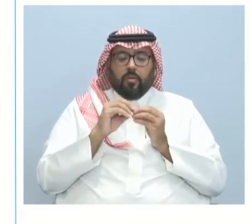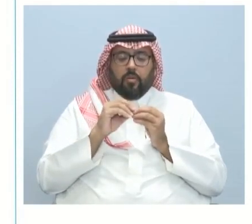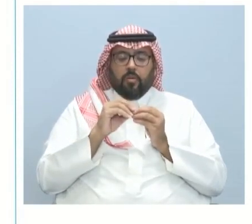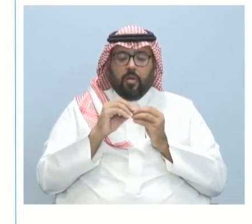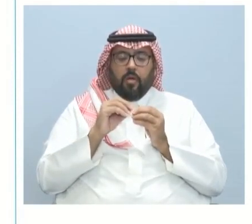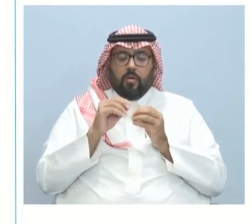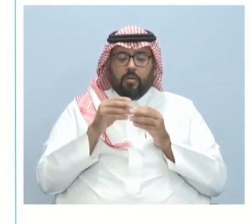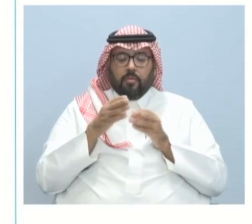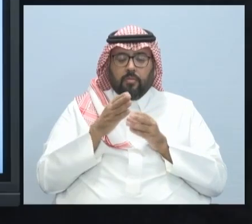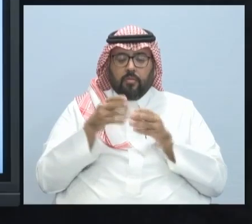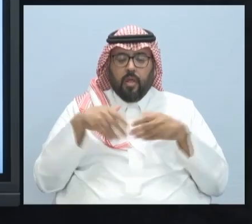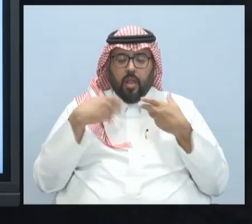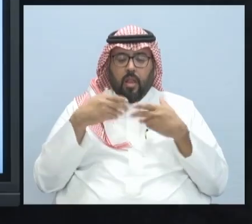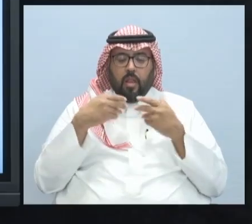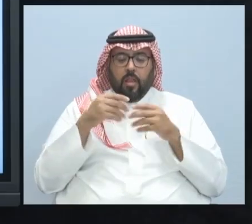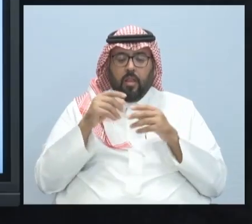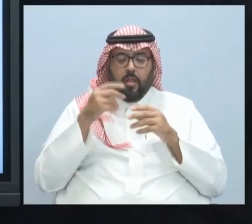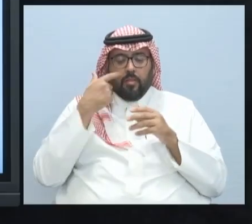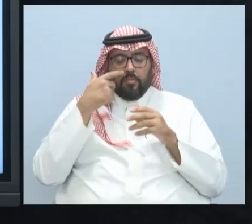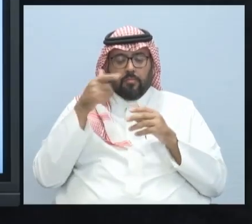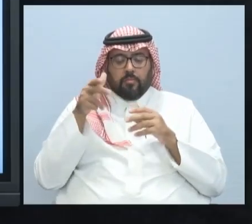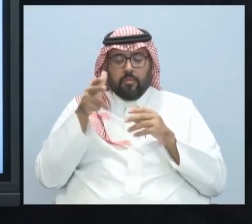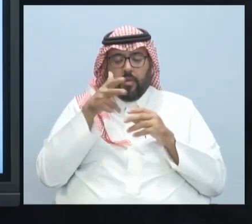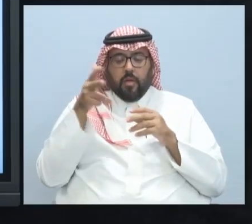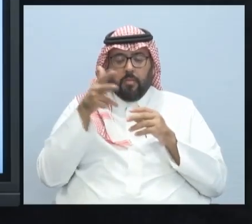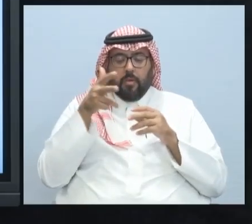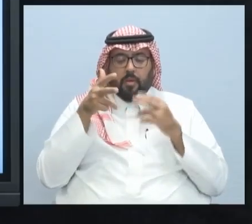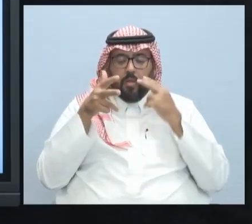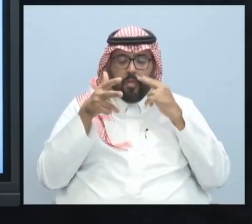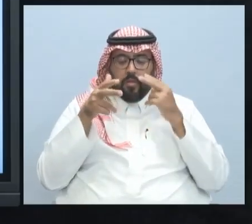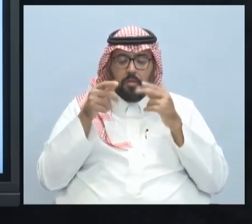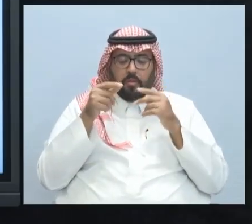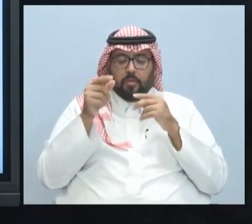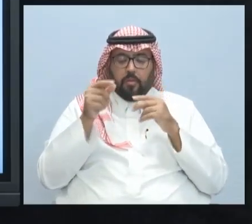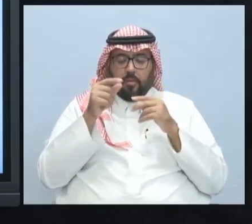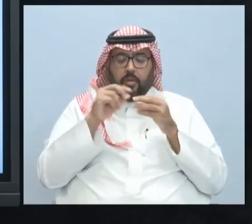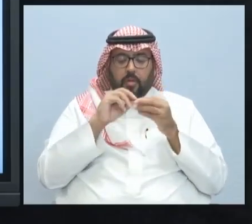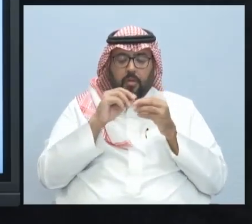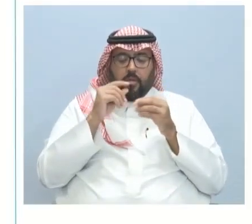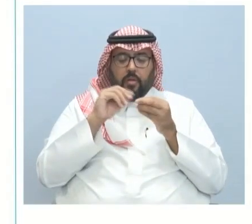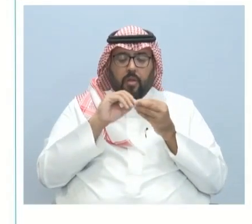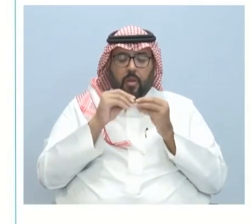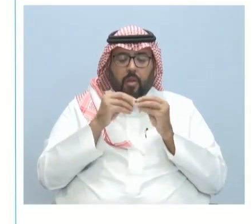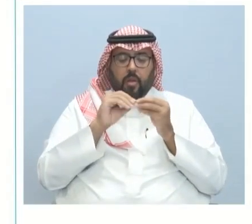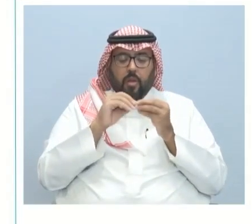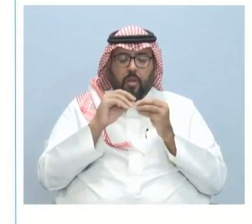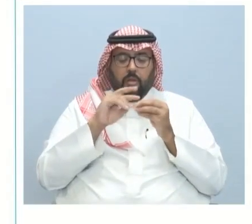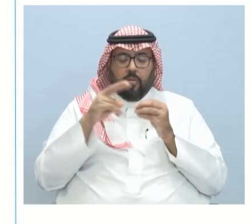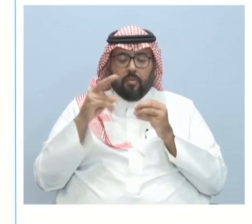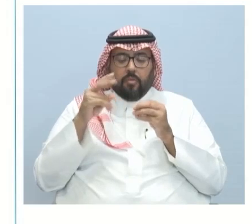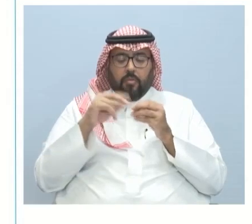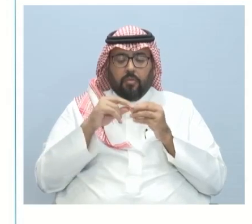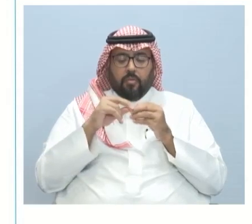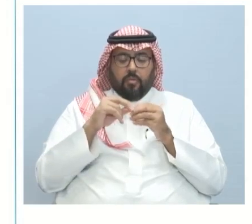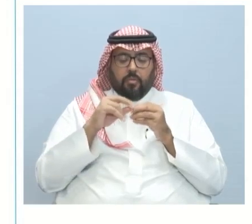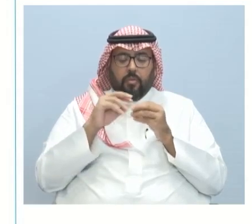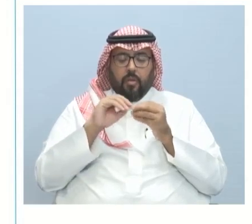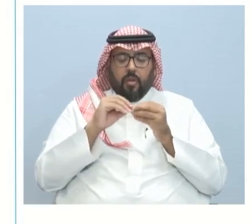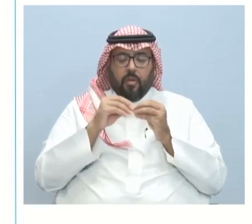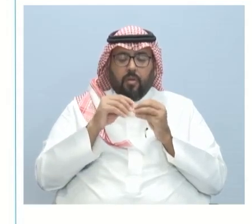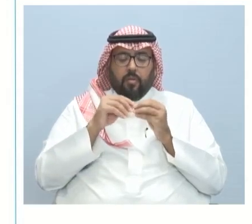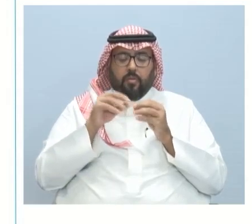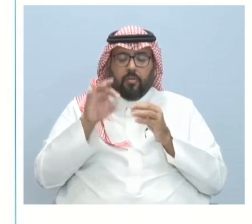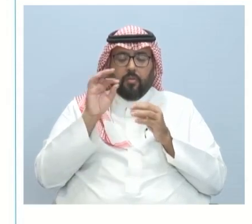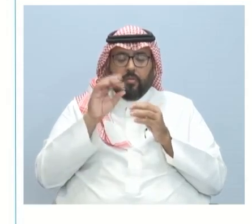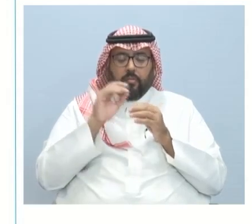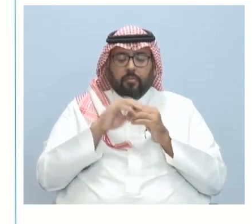وفي ساحه اللعب كاميرا تتبع ستلاحظ مباشره تغير في لون القلم الى اللون الذي